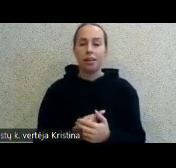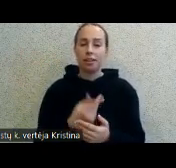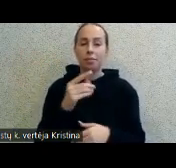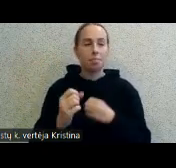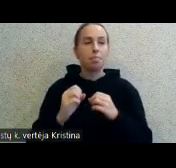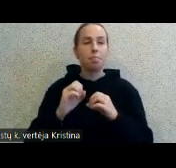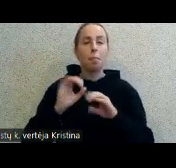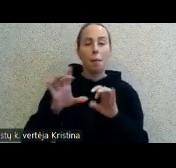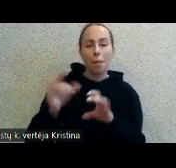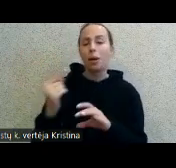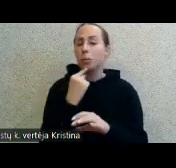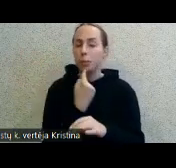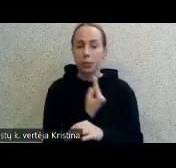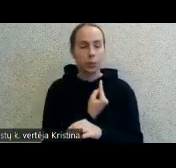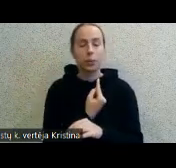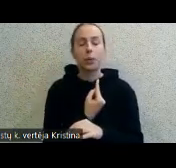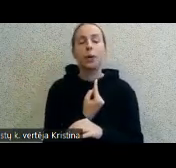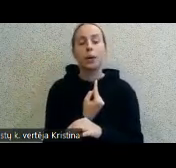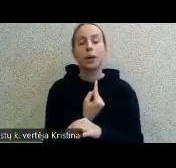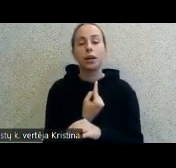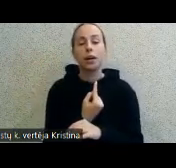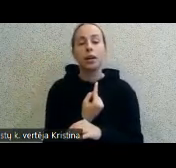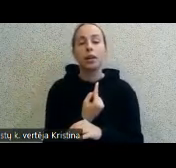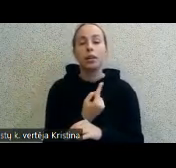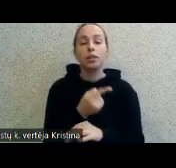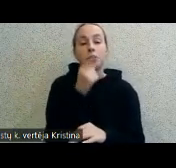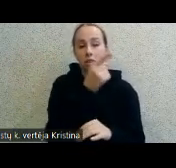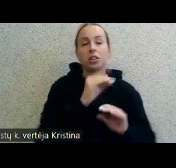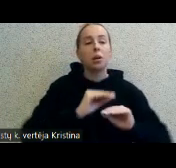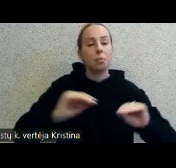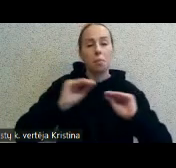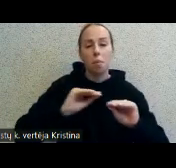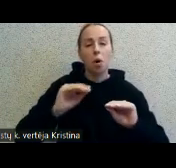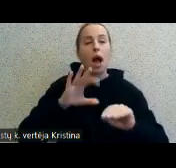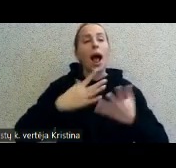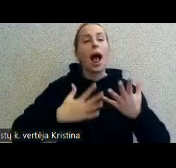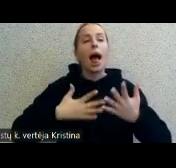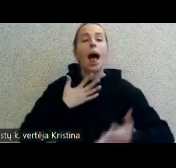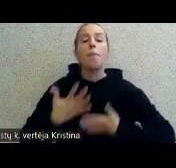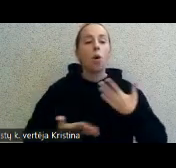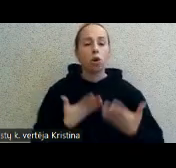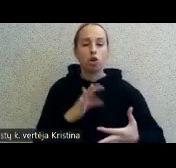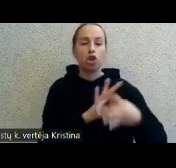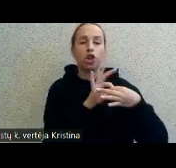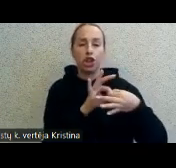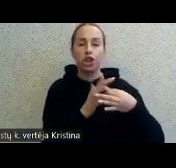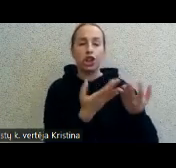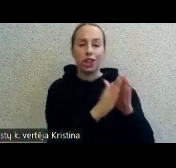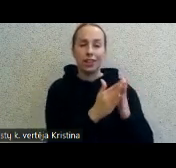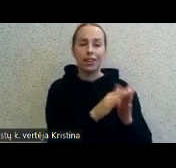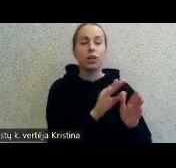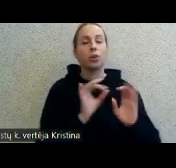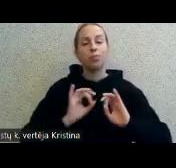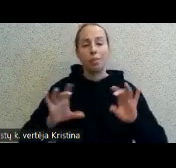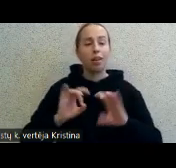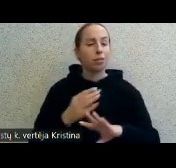jau nekalbant apie mokymą. Taigi neįmanoma mokyti šito dalyko, to emocinio ryšio su knygomis ar poreikio